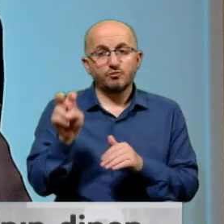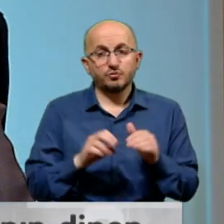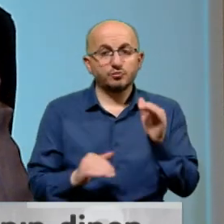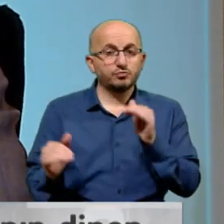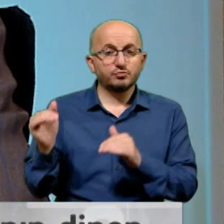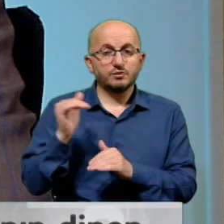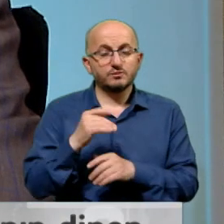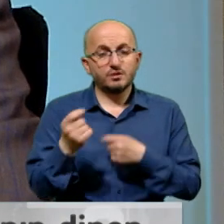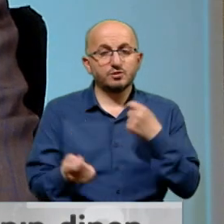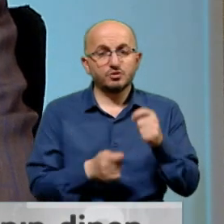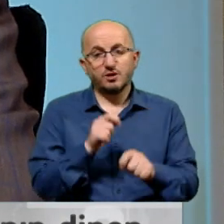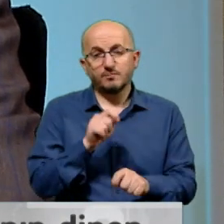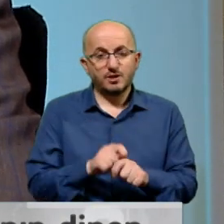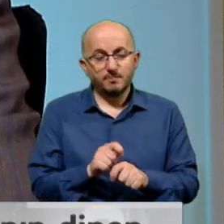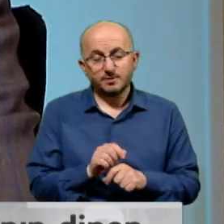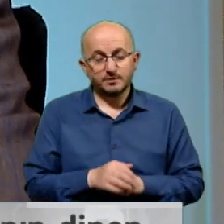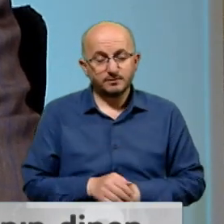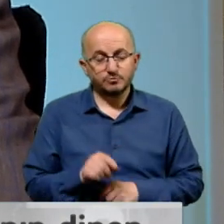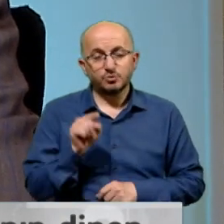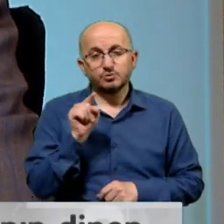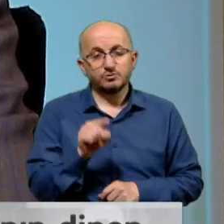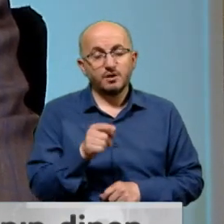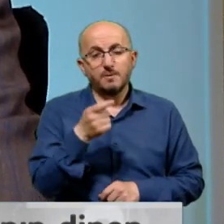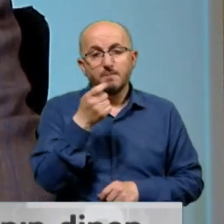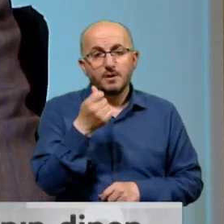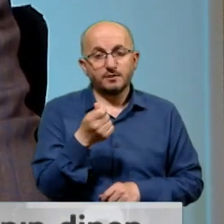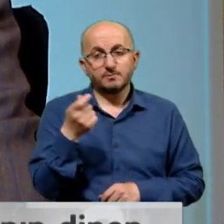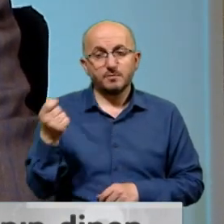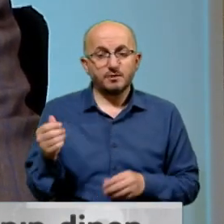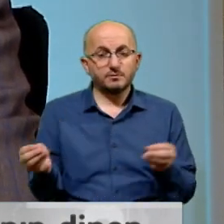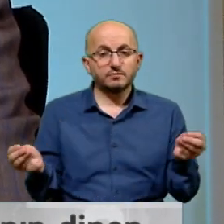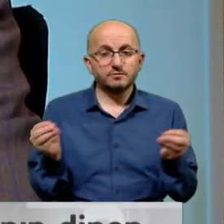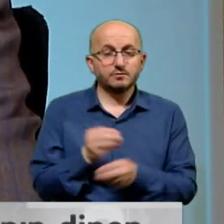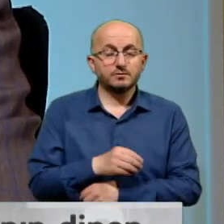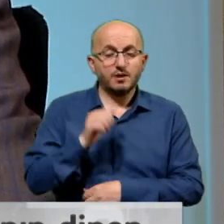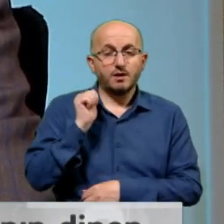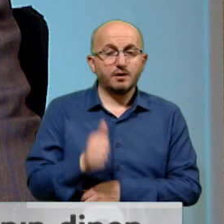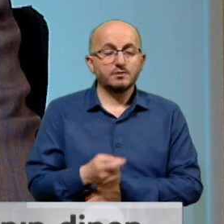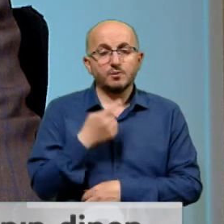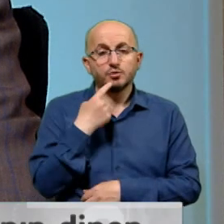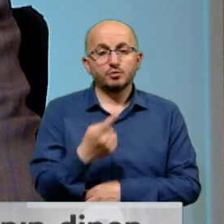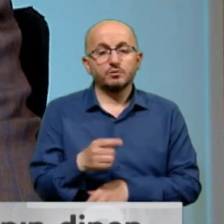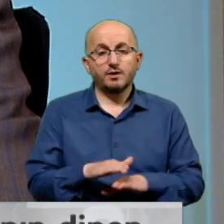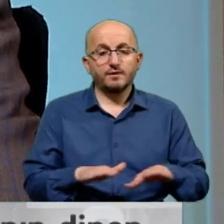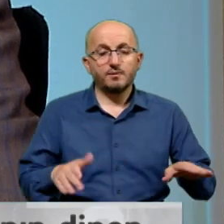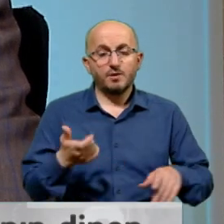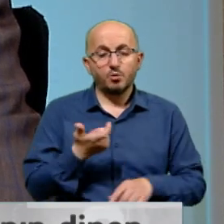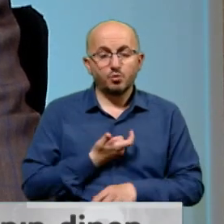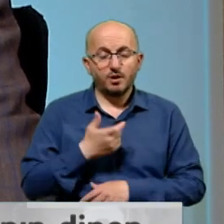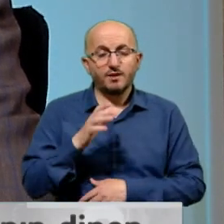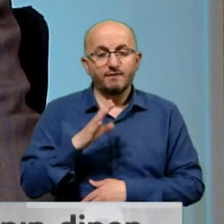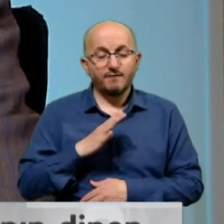üzerinden işlem yapılır burada paranın parayla takasında her zaman söylediğimiz bir temel kural vardır